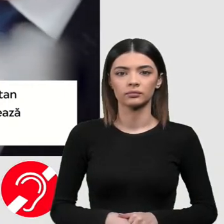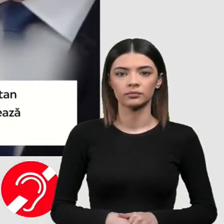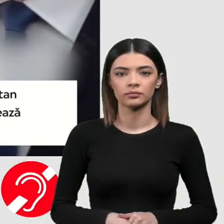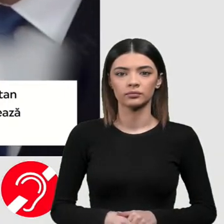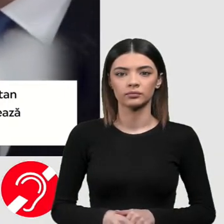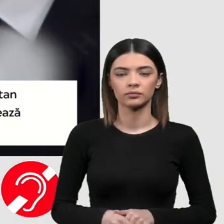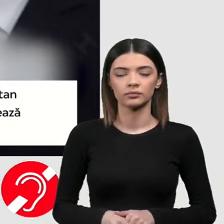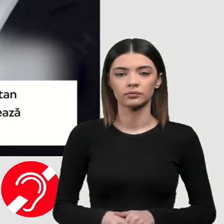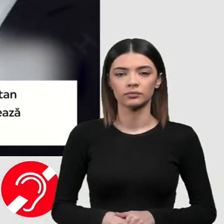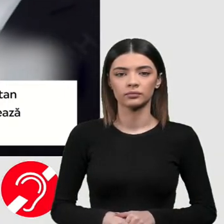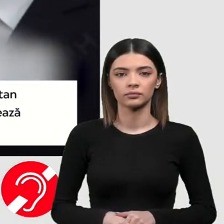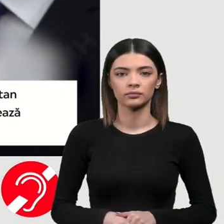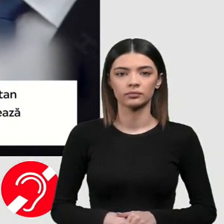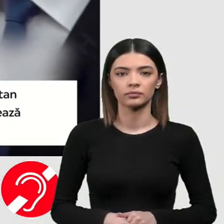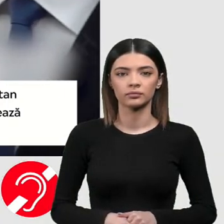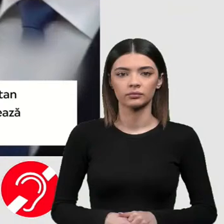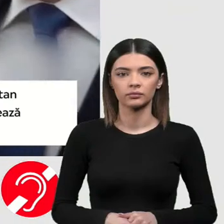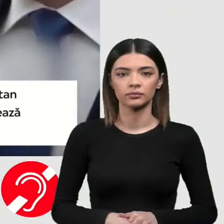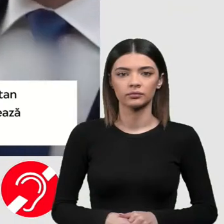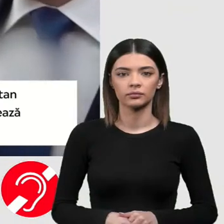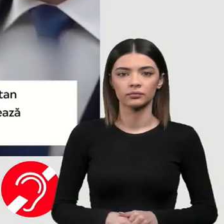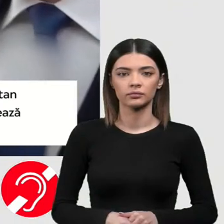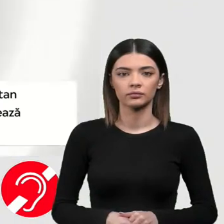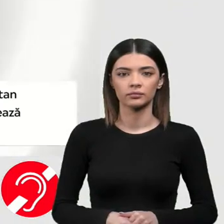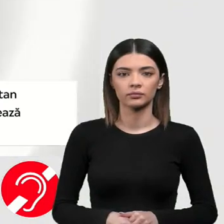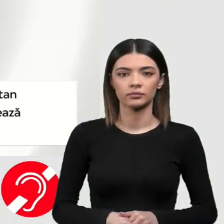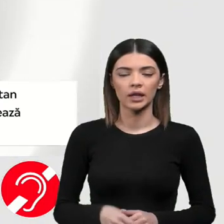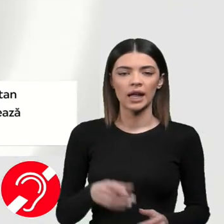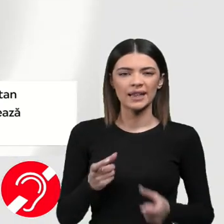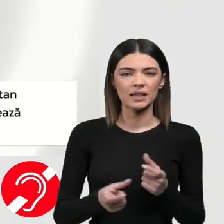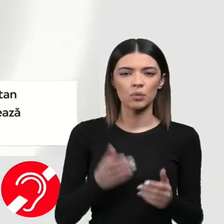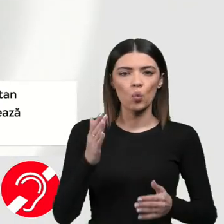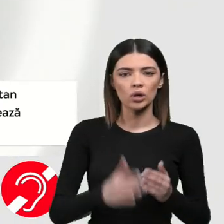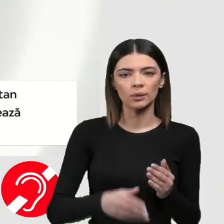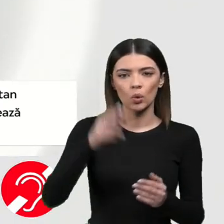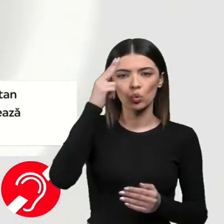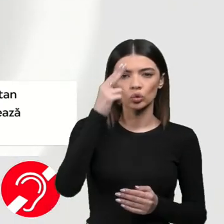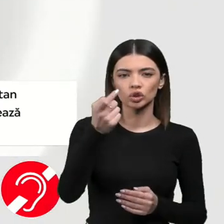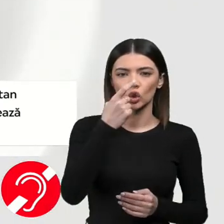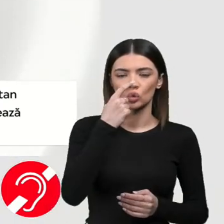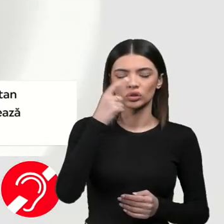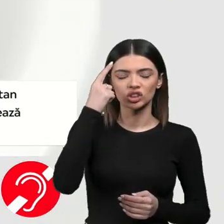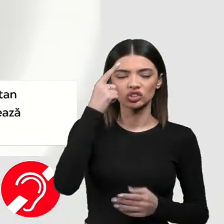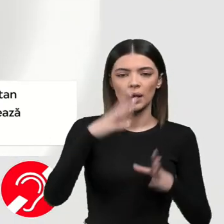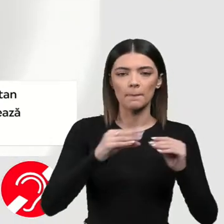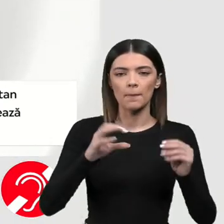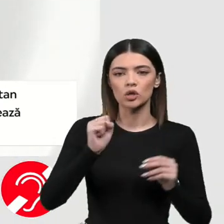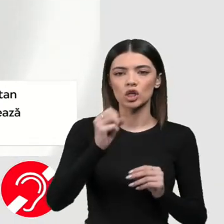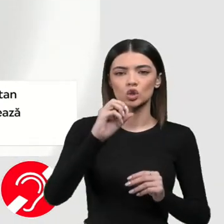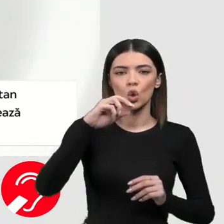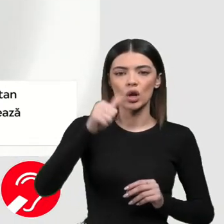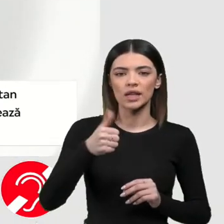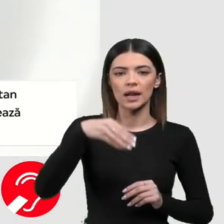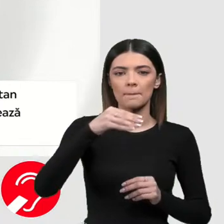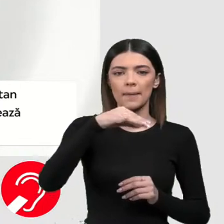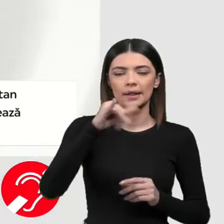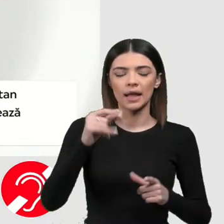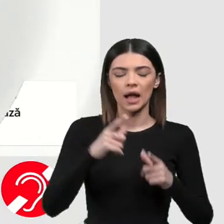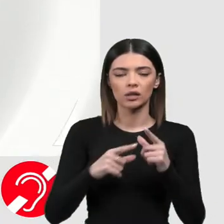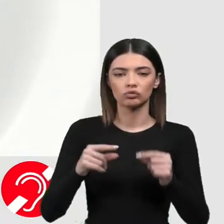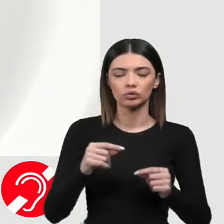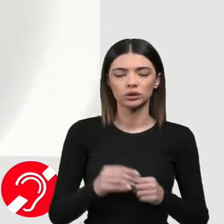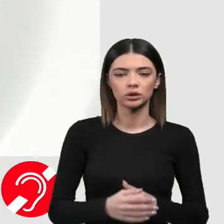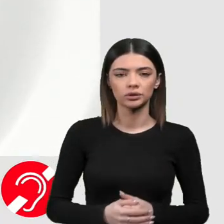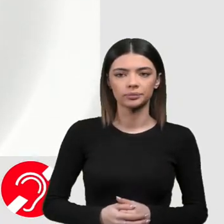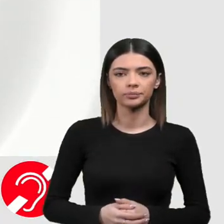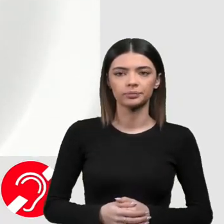все это есть, они вовремя скажут об этом. Despre ultimele evenimente din Rusia știe mai multe Sorina Matei, editor Alif